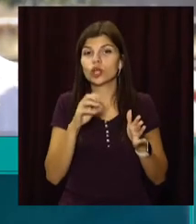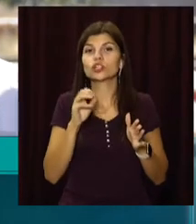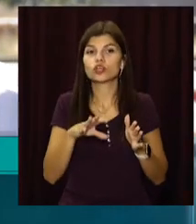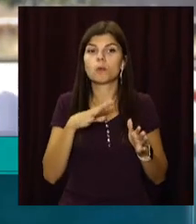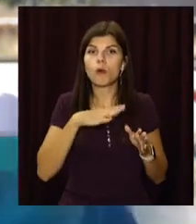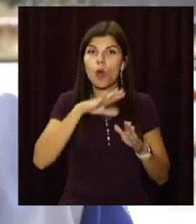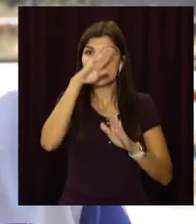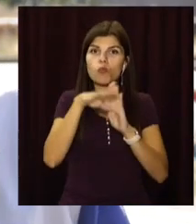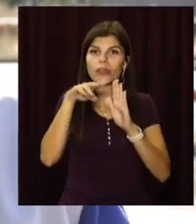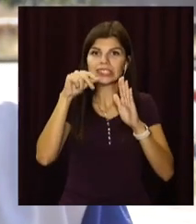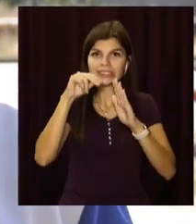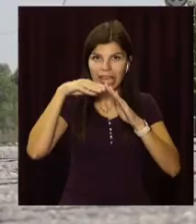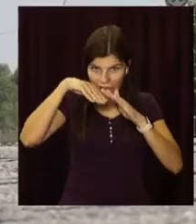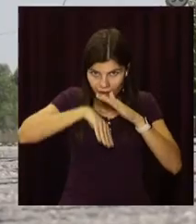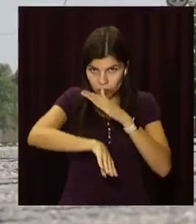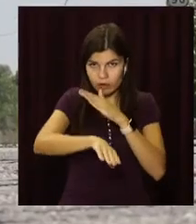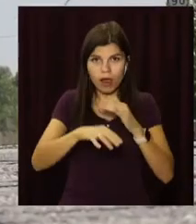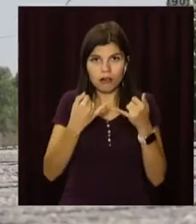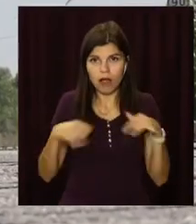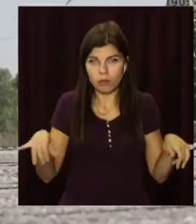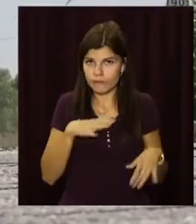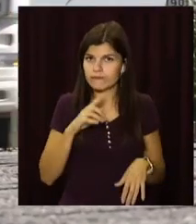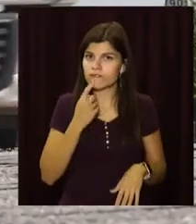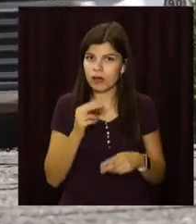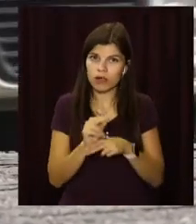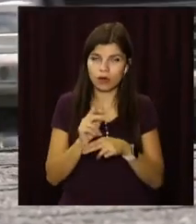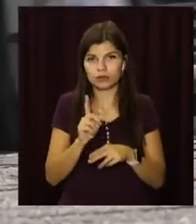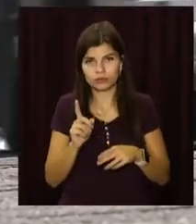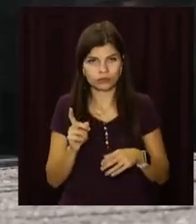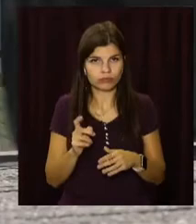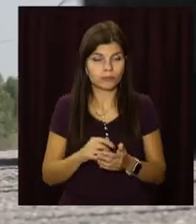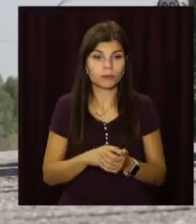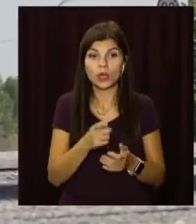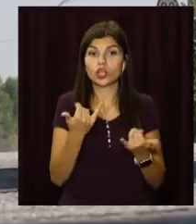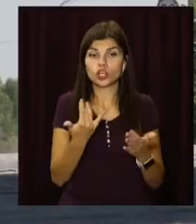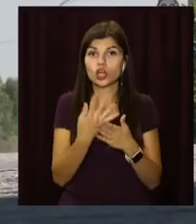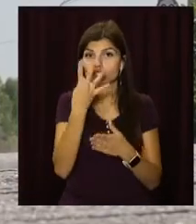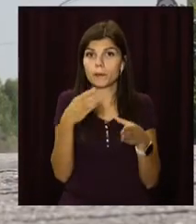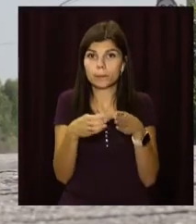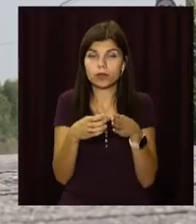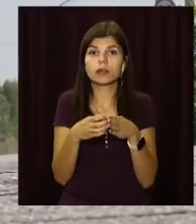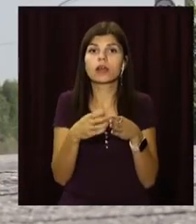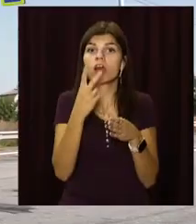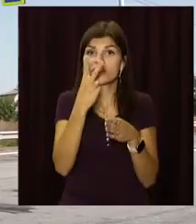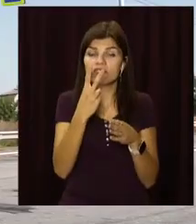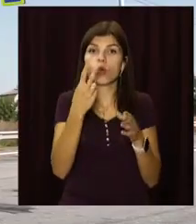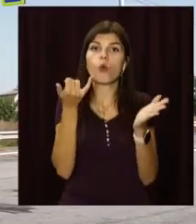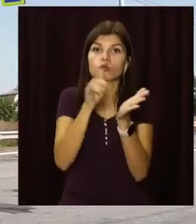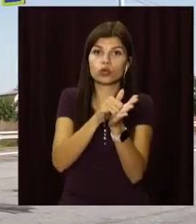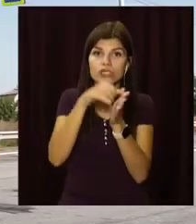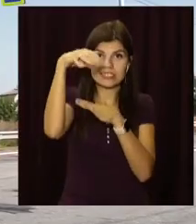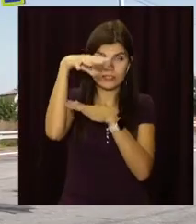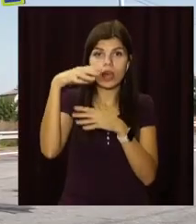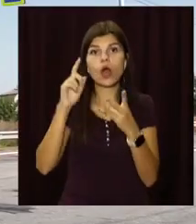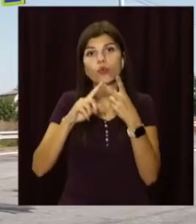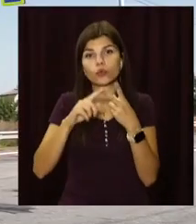тяжело обслужувати, тому що він під землею. Зараз на трасі Дніпро-Решетилівка працюють 4 бригади, 2 встановлюють світильники, інші